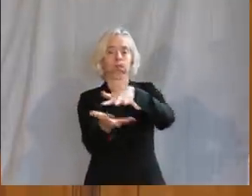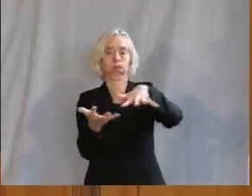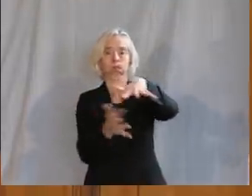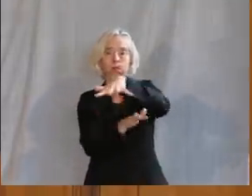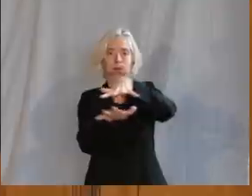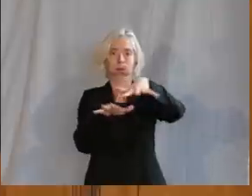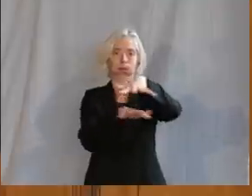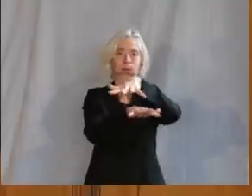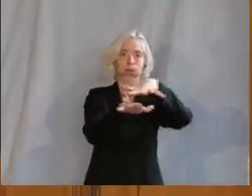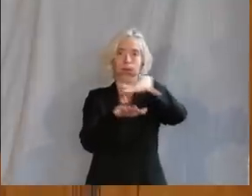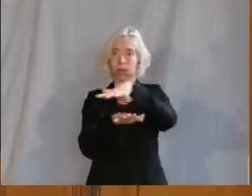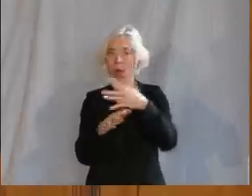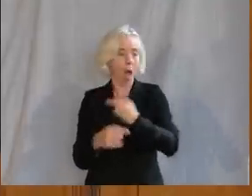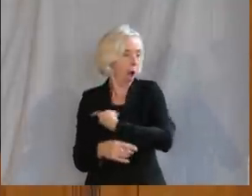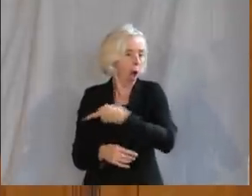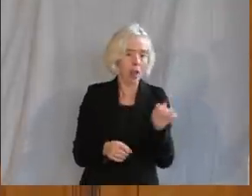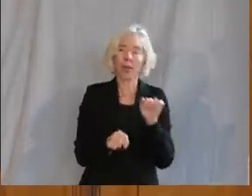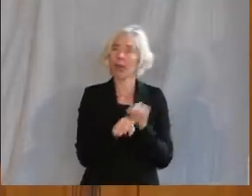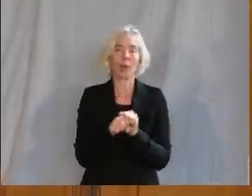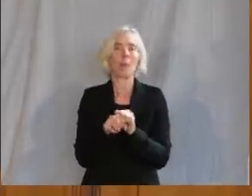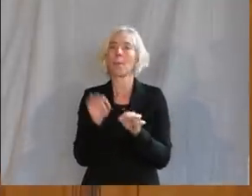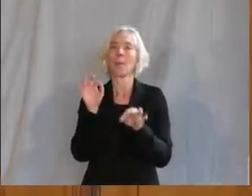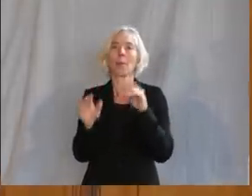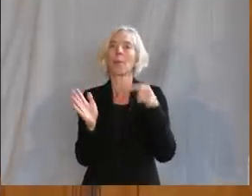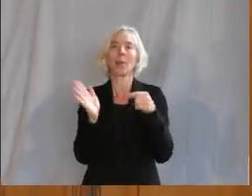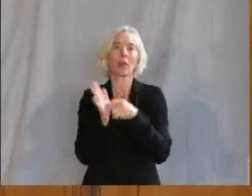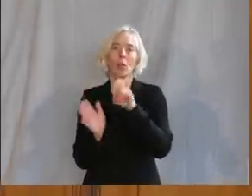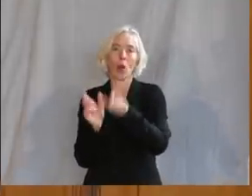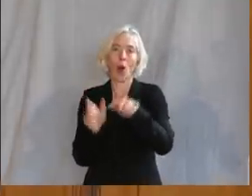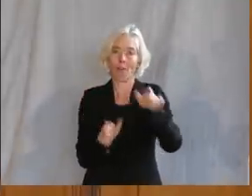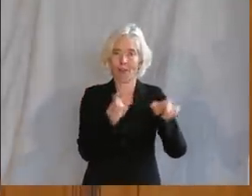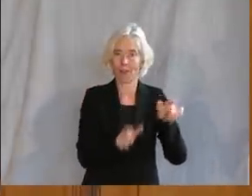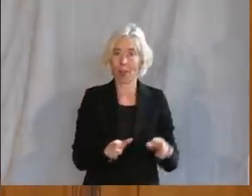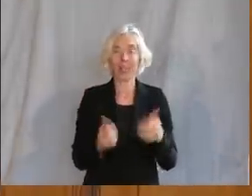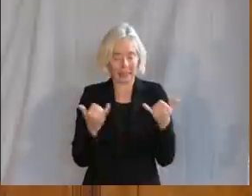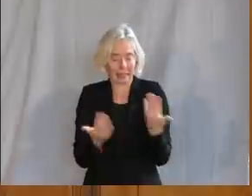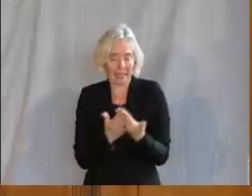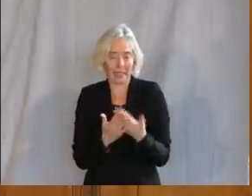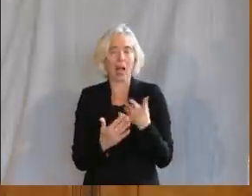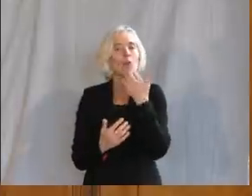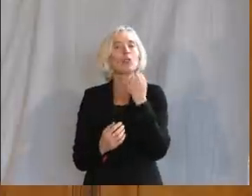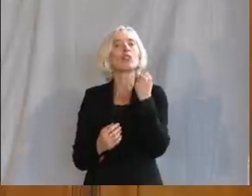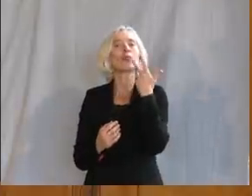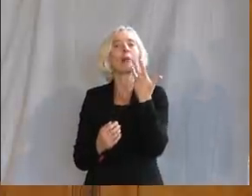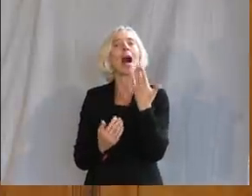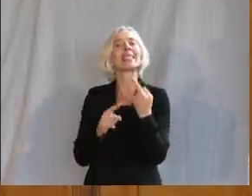das eben die gesamte Bevölkerung betrifft. Und das würde ich jetzt hier mal mit einigen Zahlen auch mal